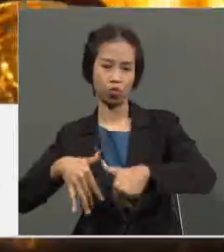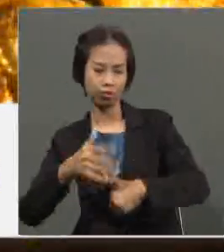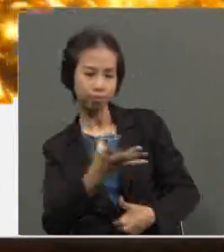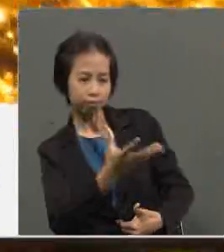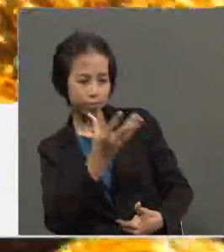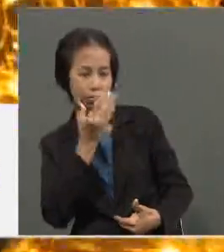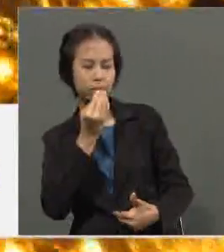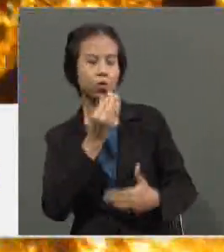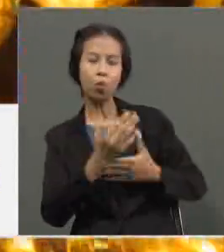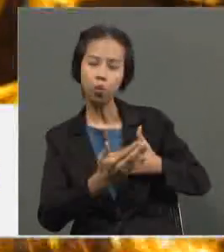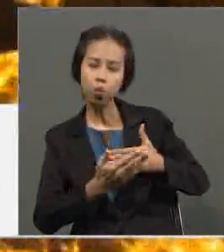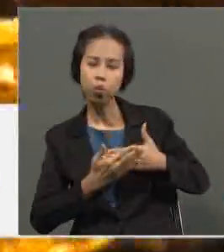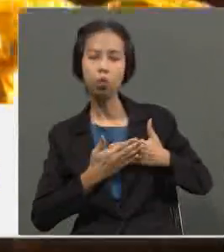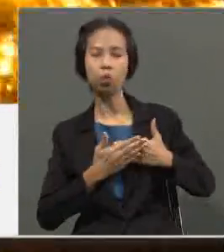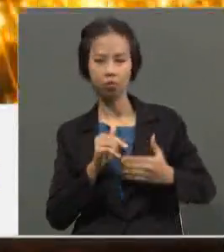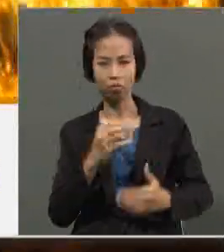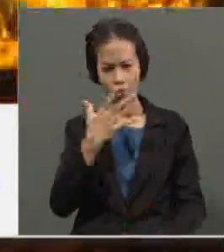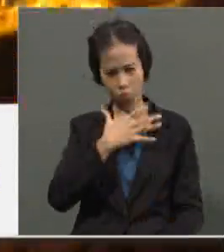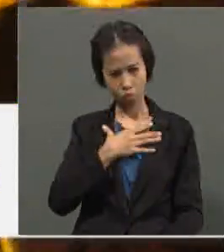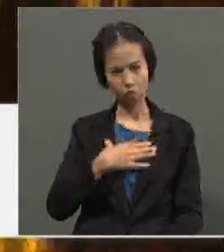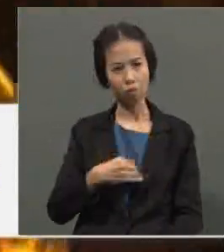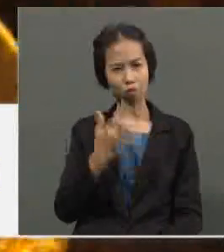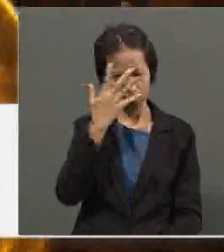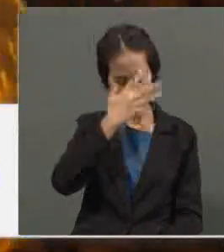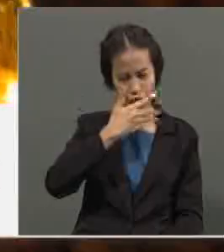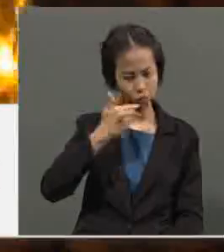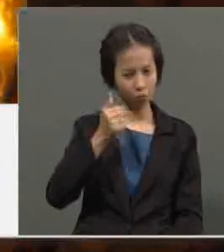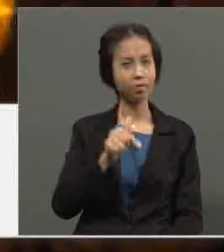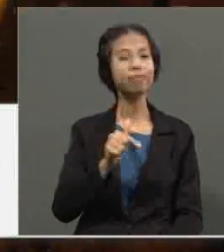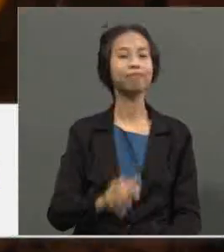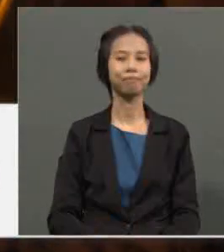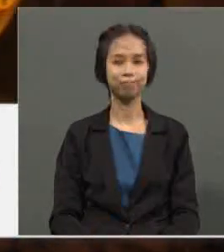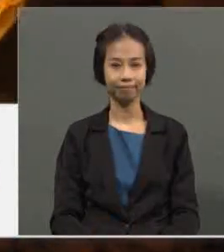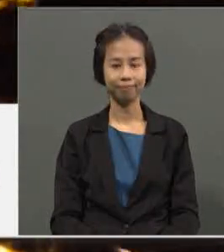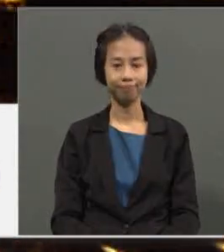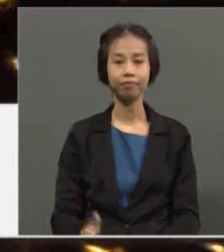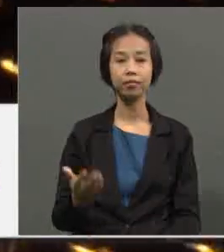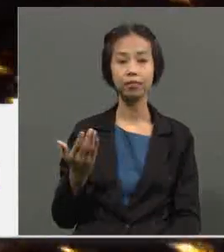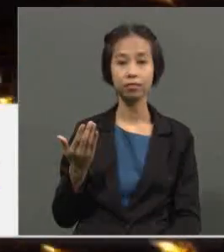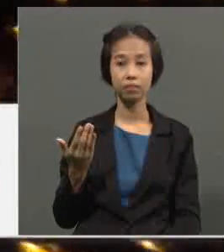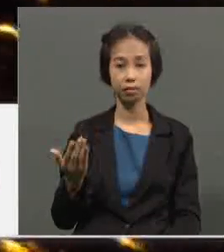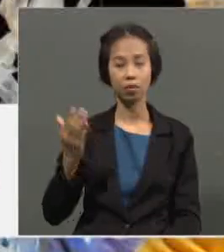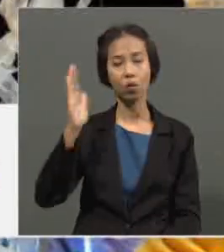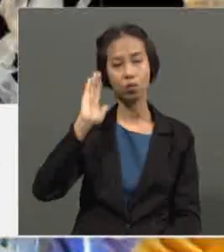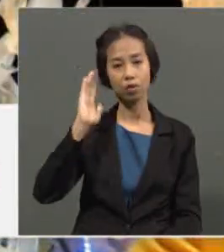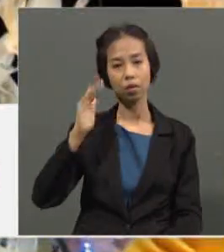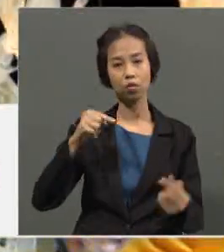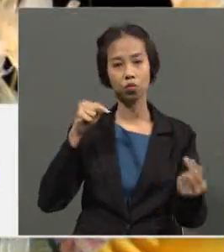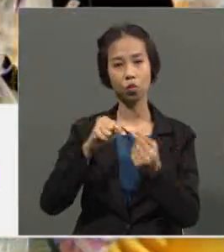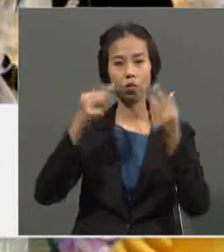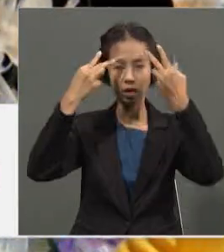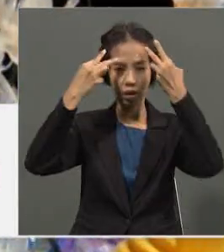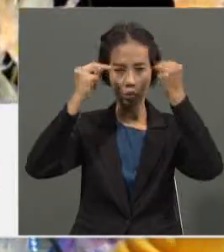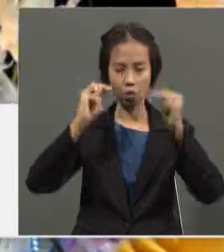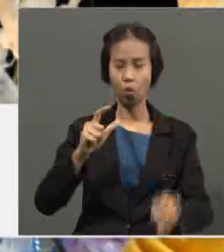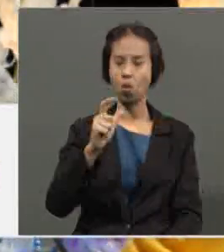เที่ยวที่มาร่วมงานโอ้โหสวยจริงๆนะเนี่ยไม่ใช่ดรากอนบอลนะที่สวยมากๆเลยนะนายยุทธพงษ์อรุณคงครับนายกอบต